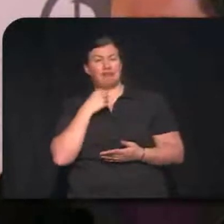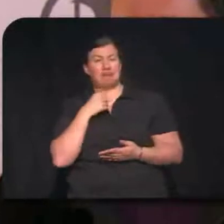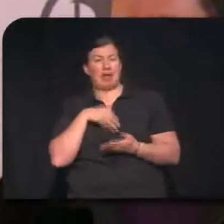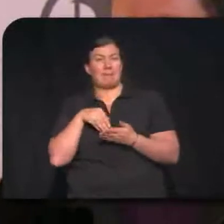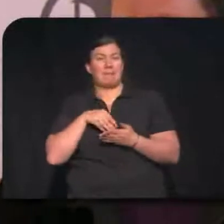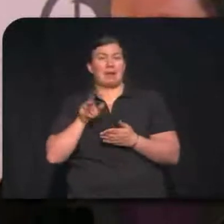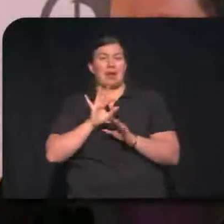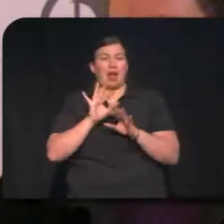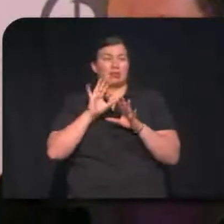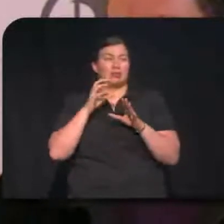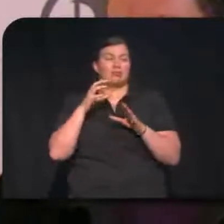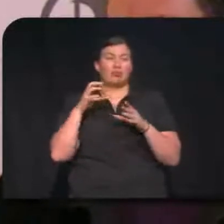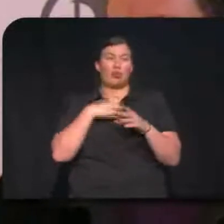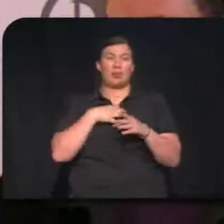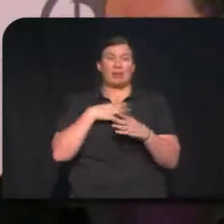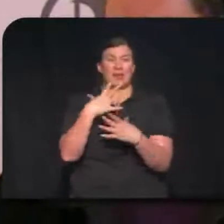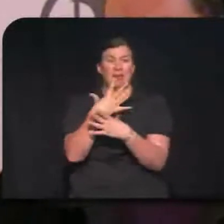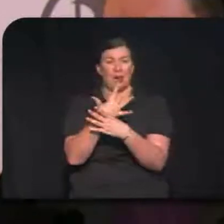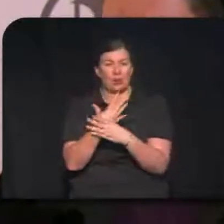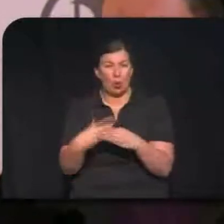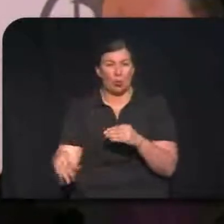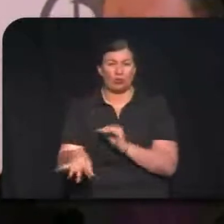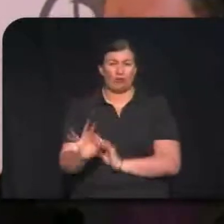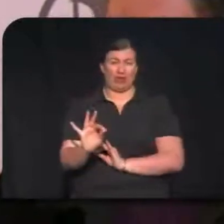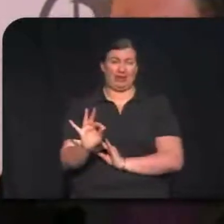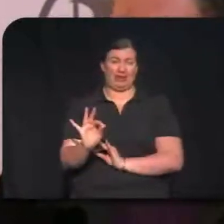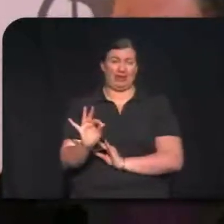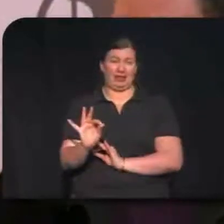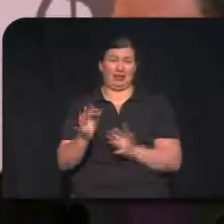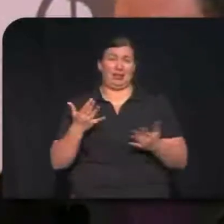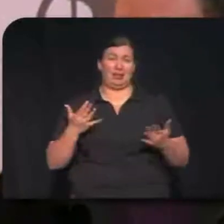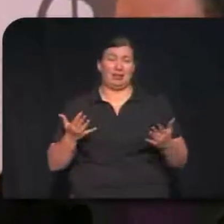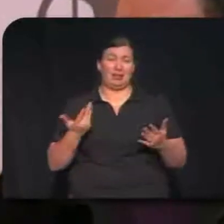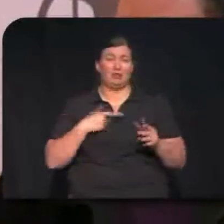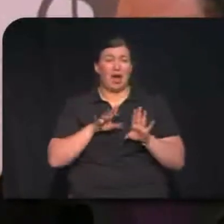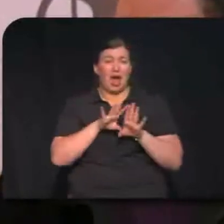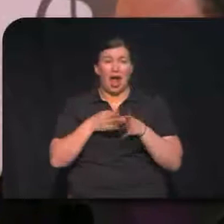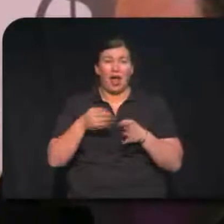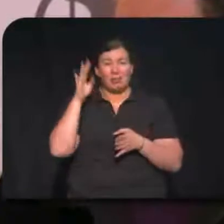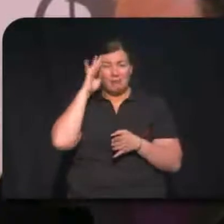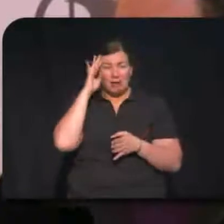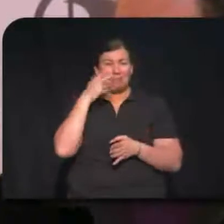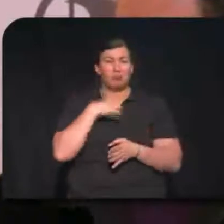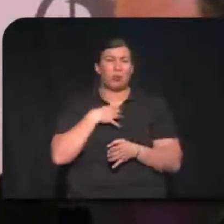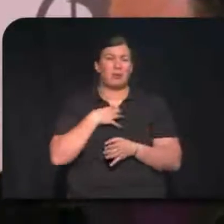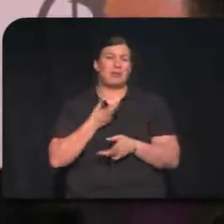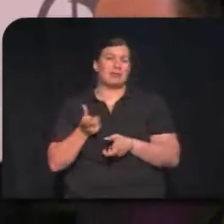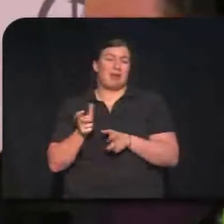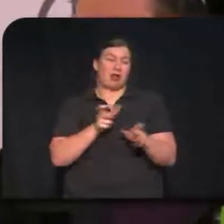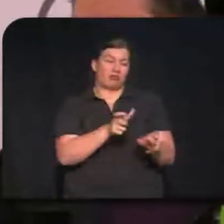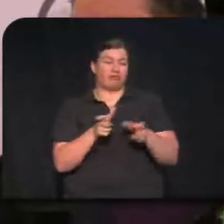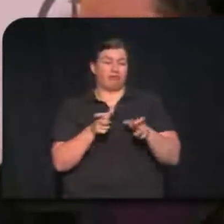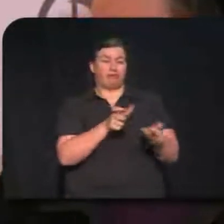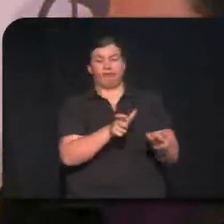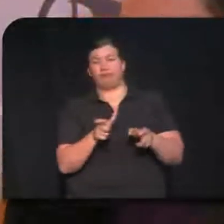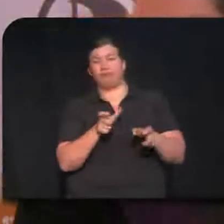versucht eine Lösung zu finden die alle bekannten Probleme zumindest erstmal ausschließt danke